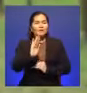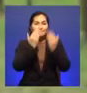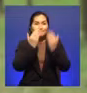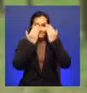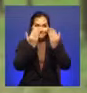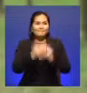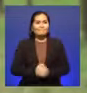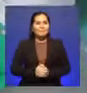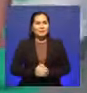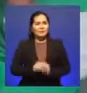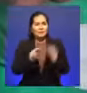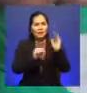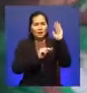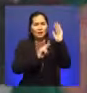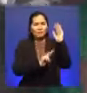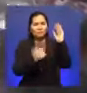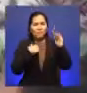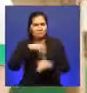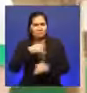อยู่ที่เราที่เดียวนะครับ